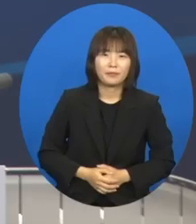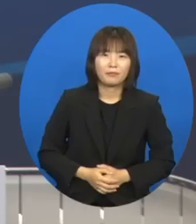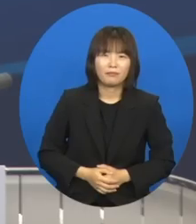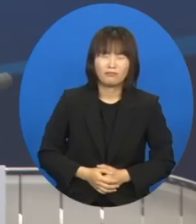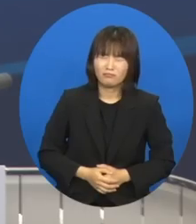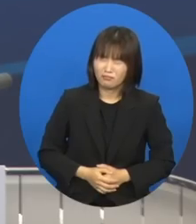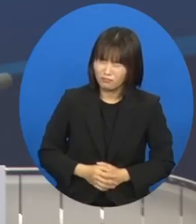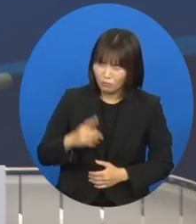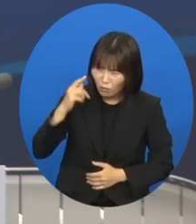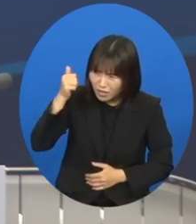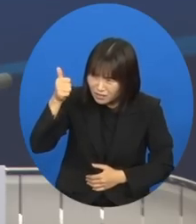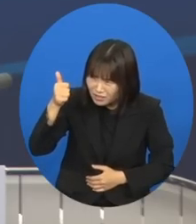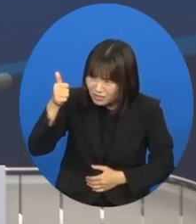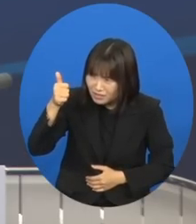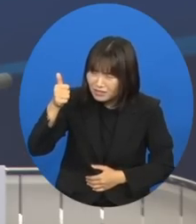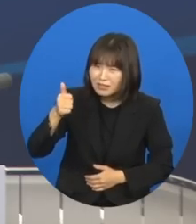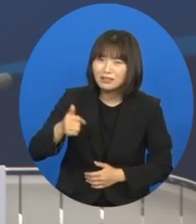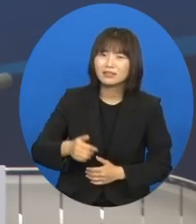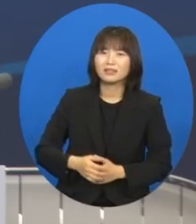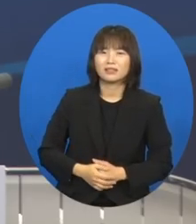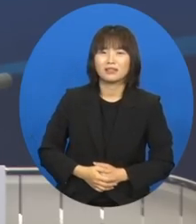네, 목사님이라고요?